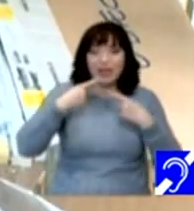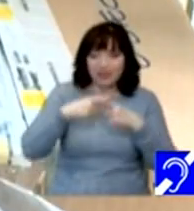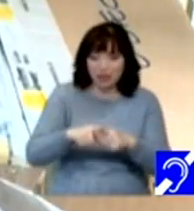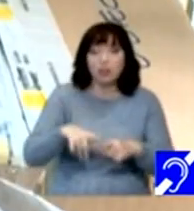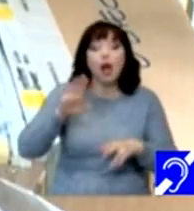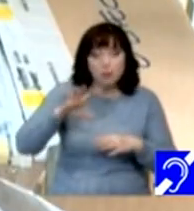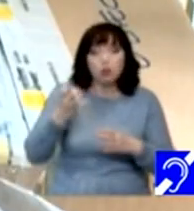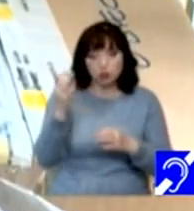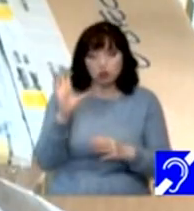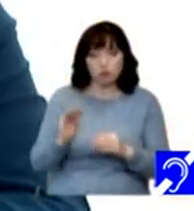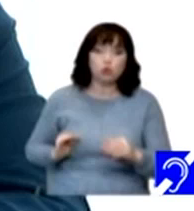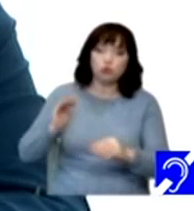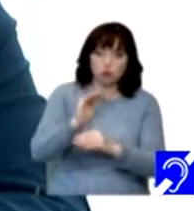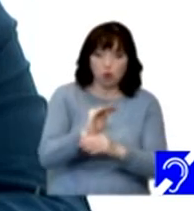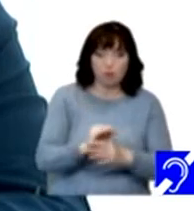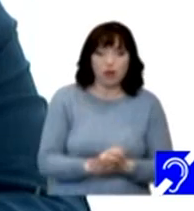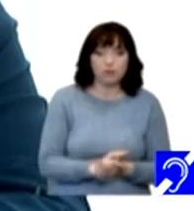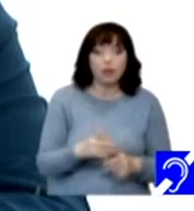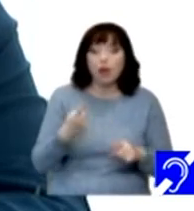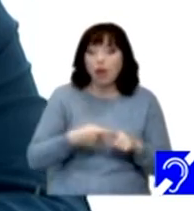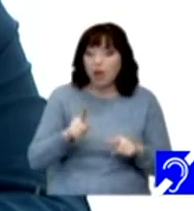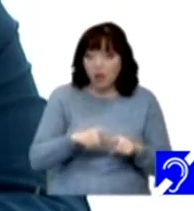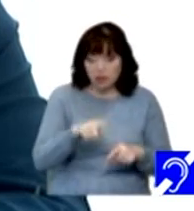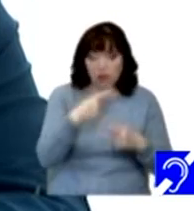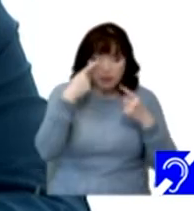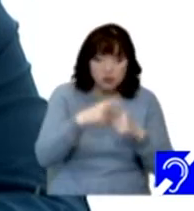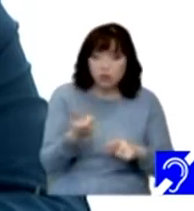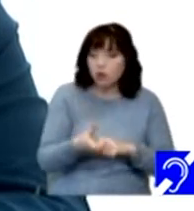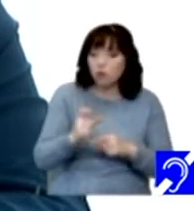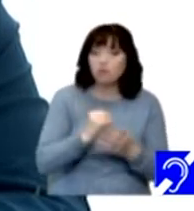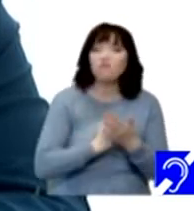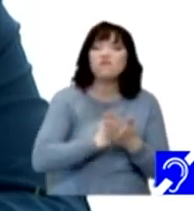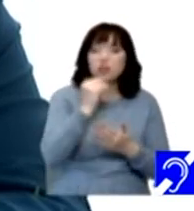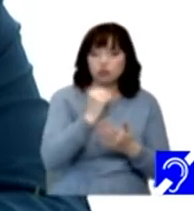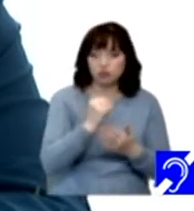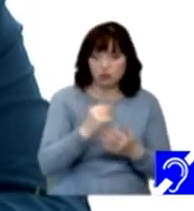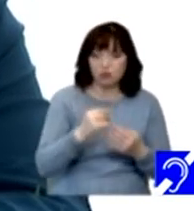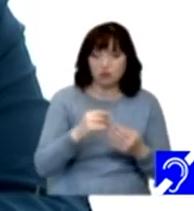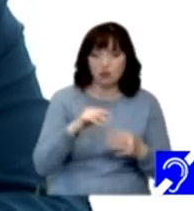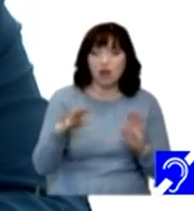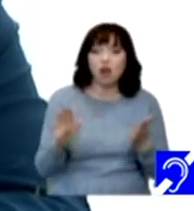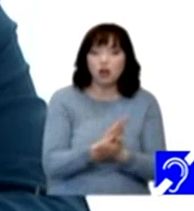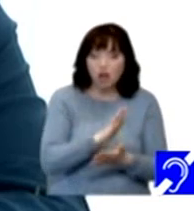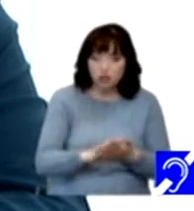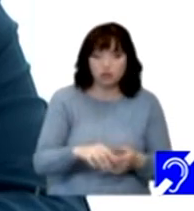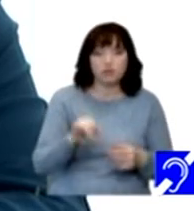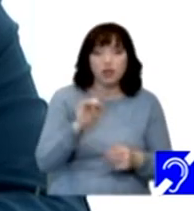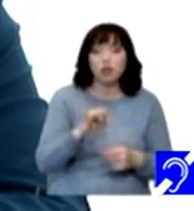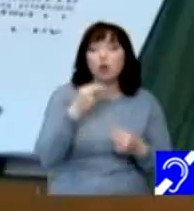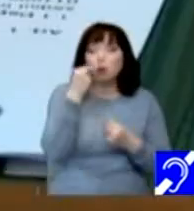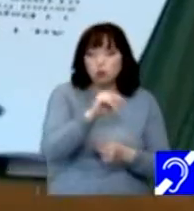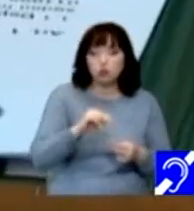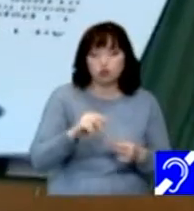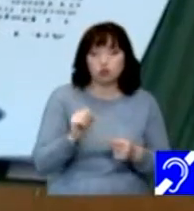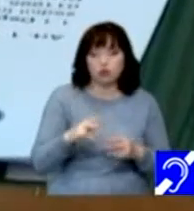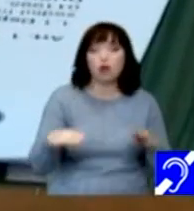vor fi aduse și alte loturi. O tehnică de ultima oră care cu siguranță va îmbunătăți atât procesul de studii cât și legătura de piața